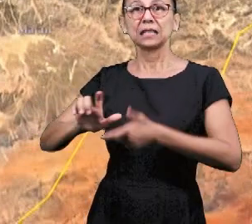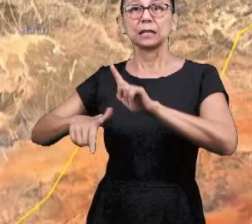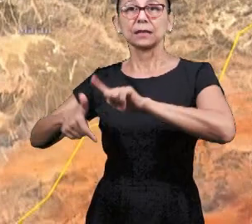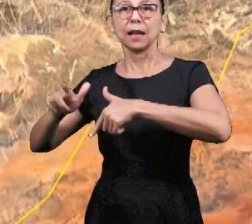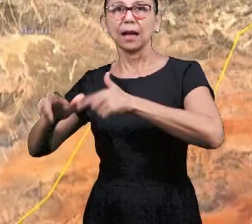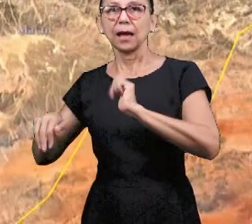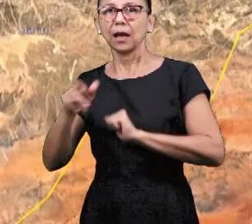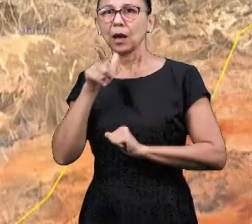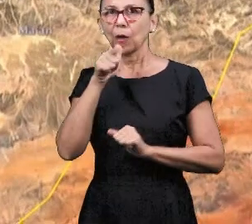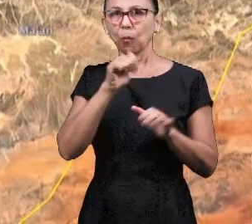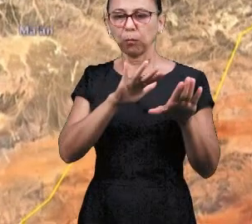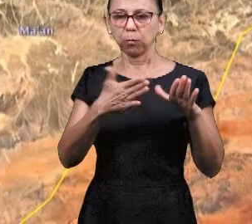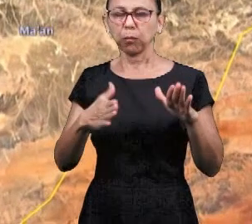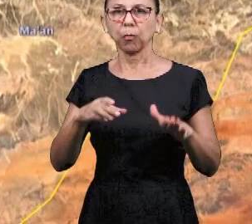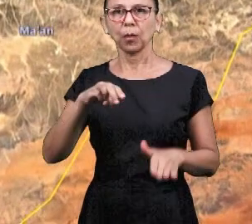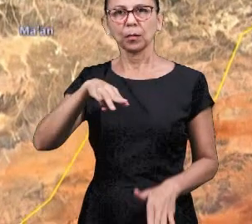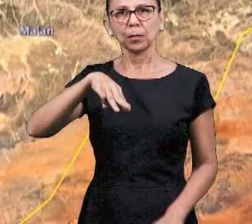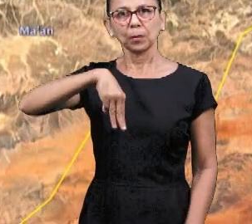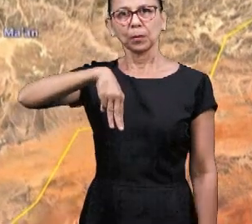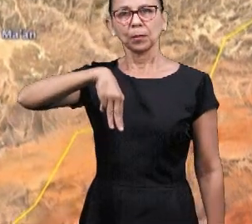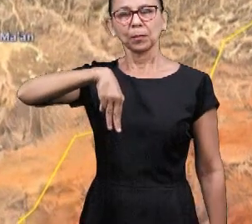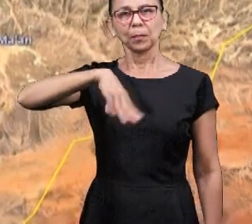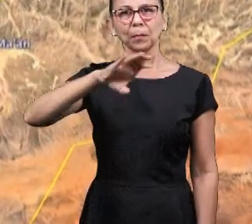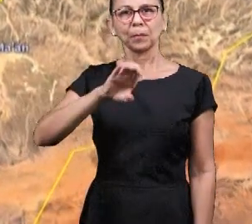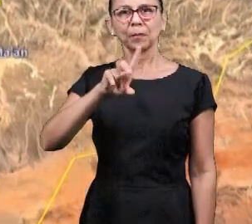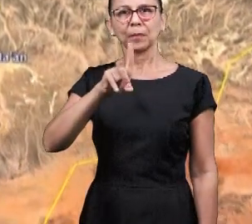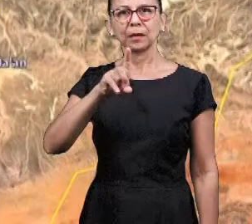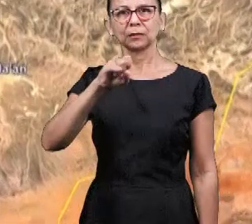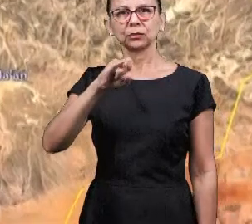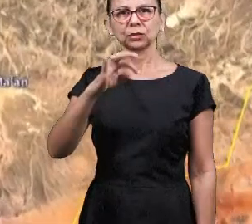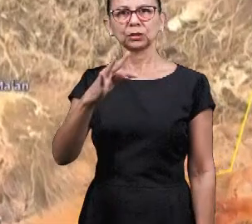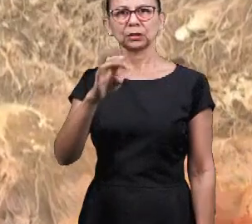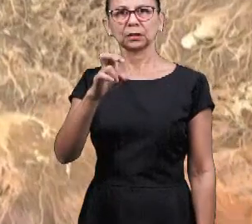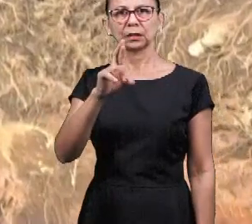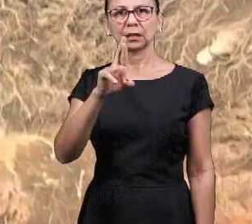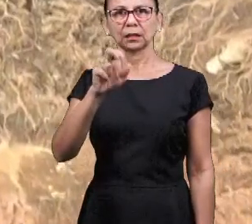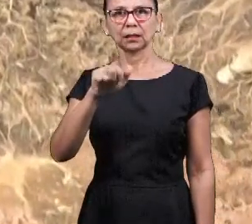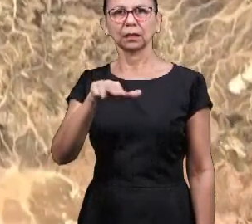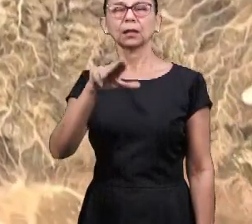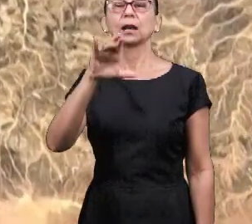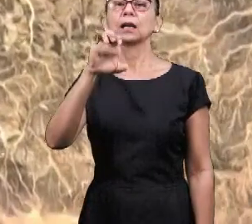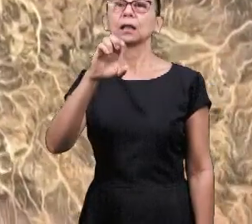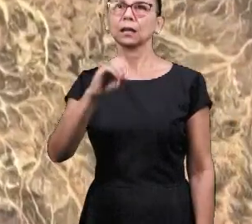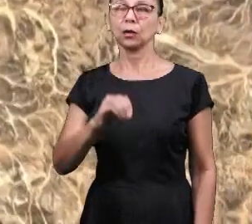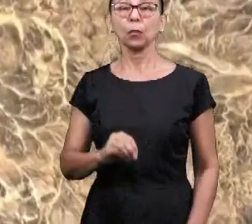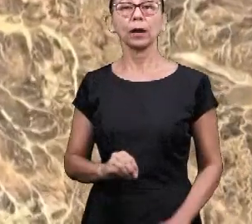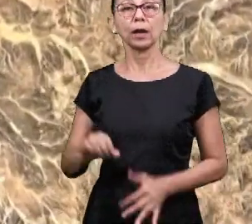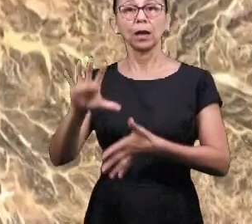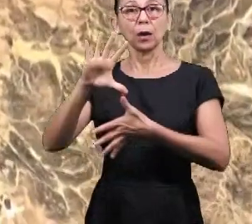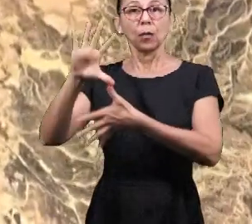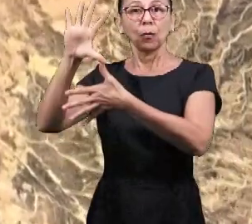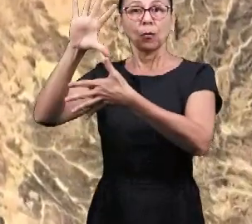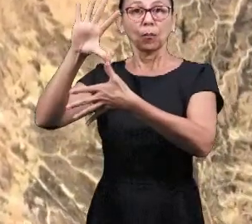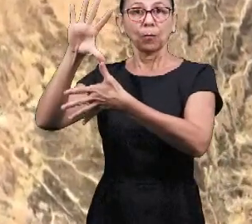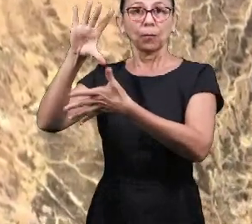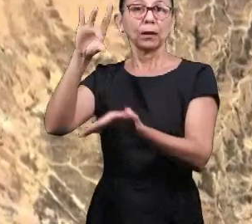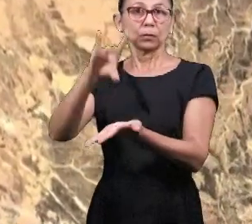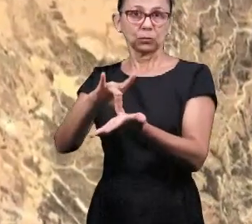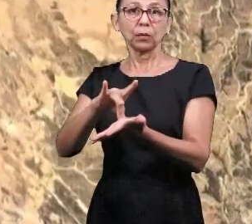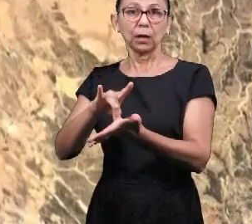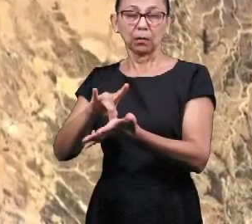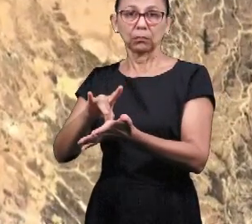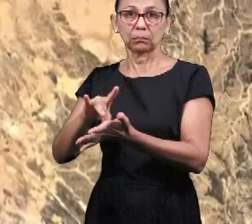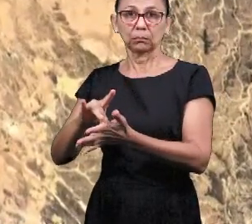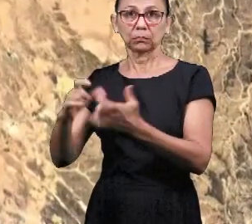d'abord dans l'endroit géographique. Nous allons présenter aux frères et sœurs dans une